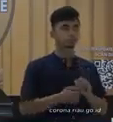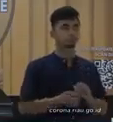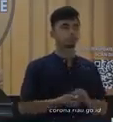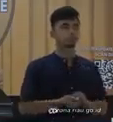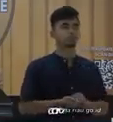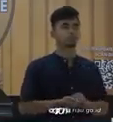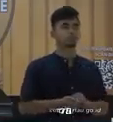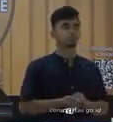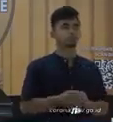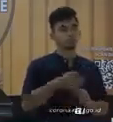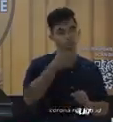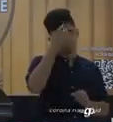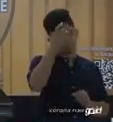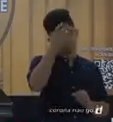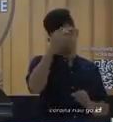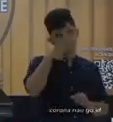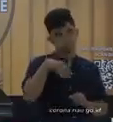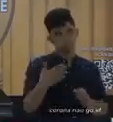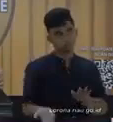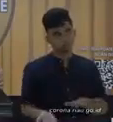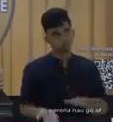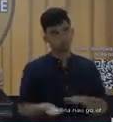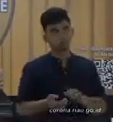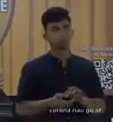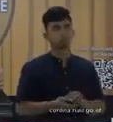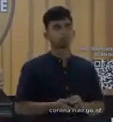sakit, jangan sesali.